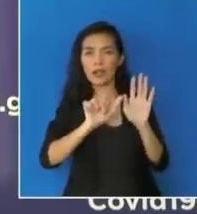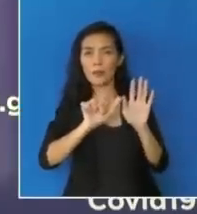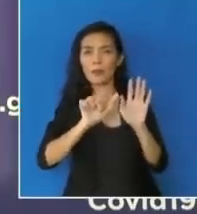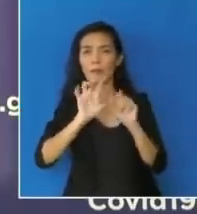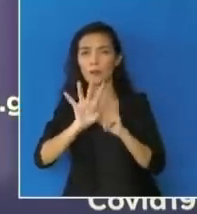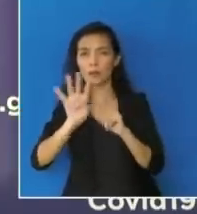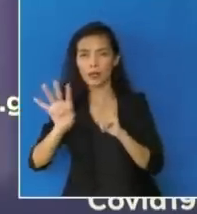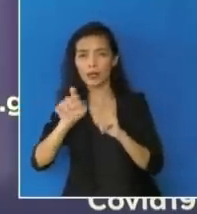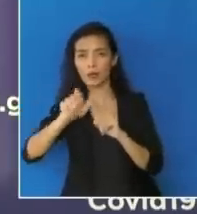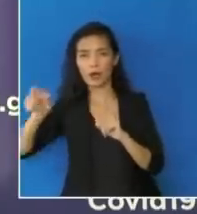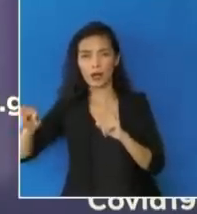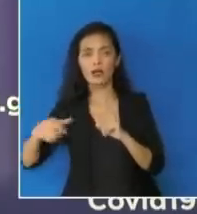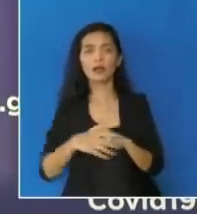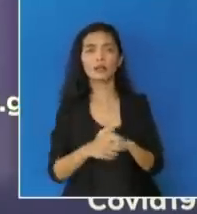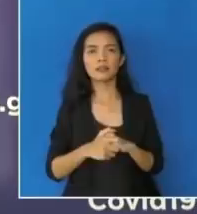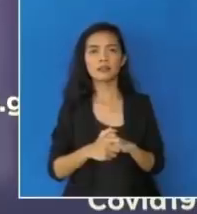35.644 orang.